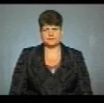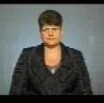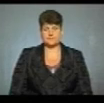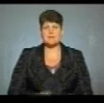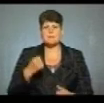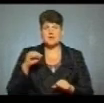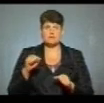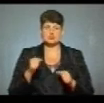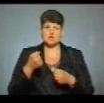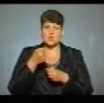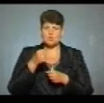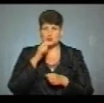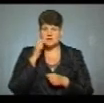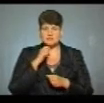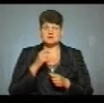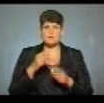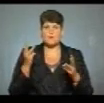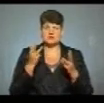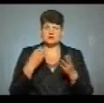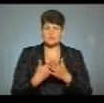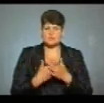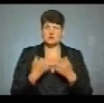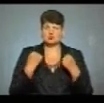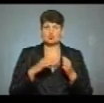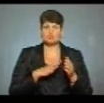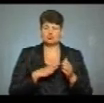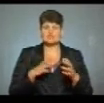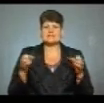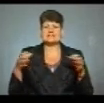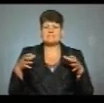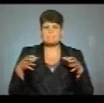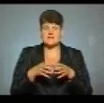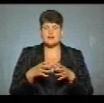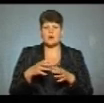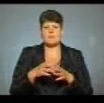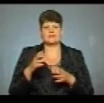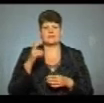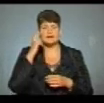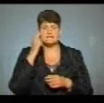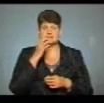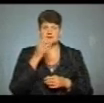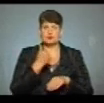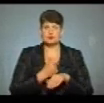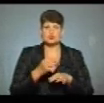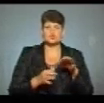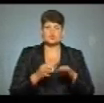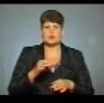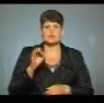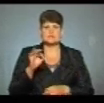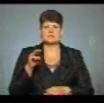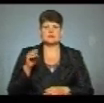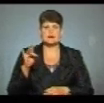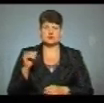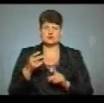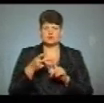Переможцем Кубку України з пожежно-прикладного спорту стала збірна команда Києва, повідомив головний суддя змагань Олександр Тарасов. Друге